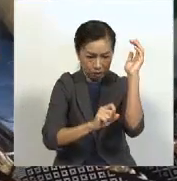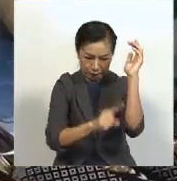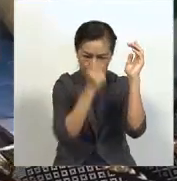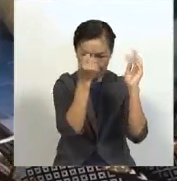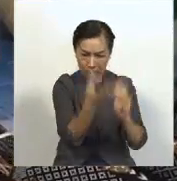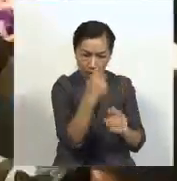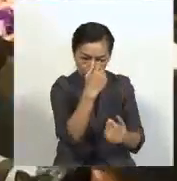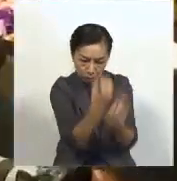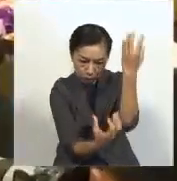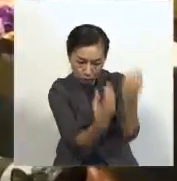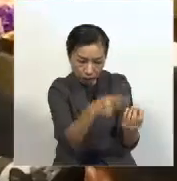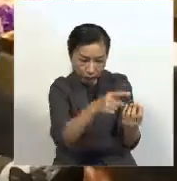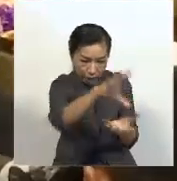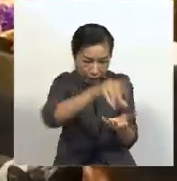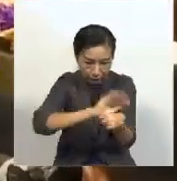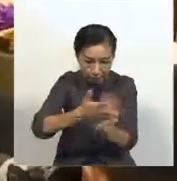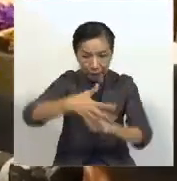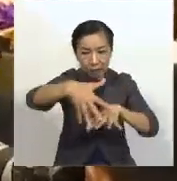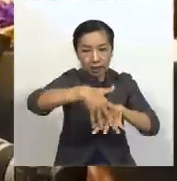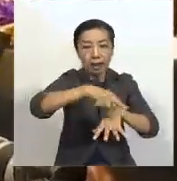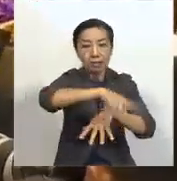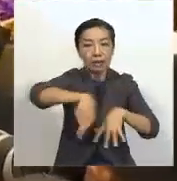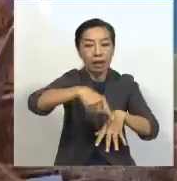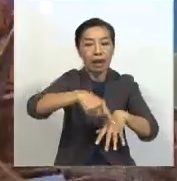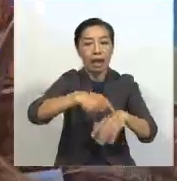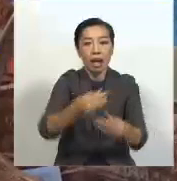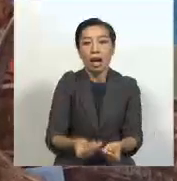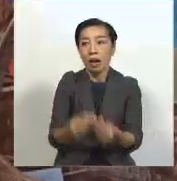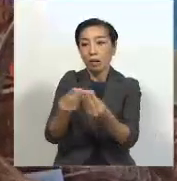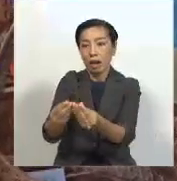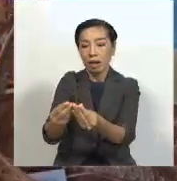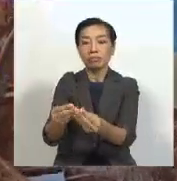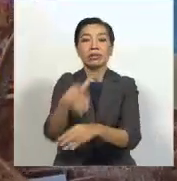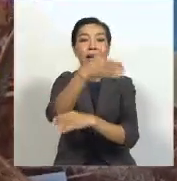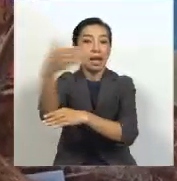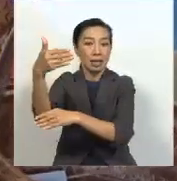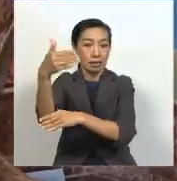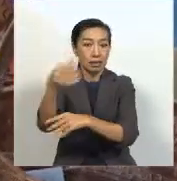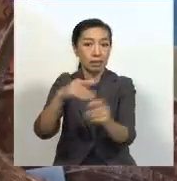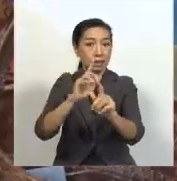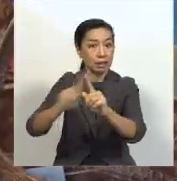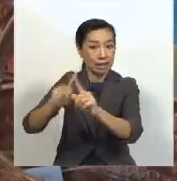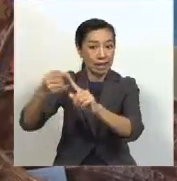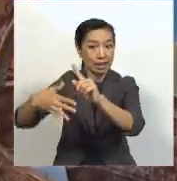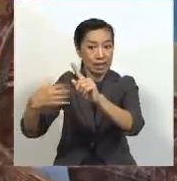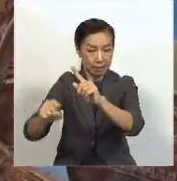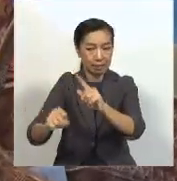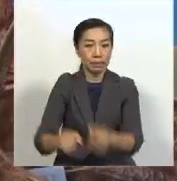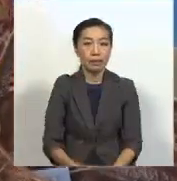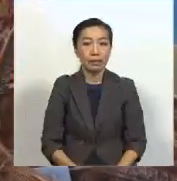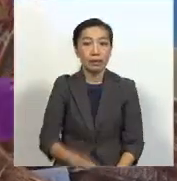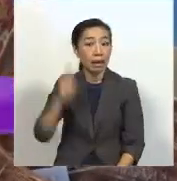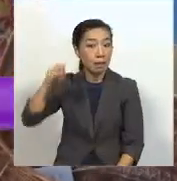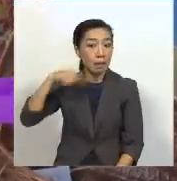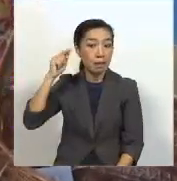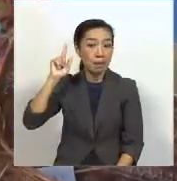ที่ระลึกแด่คู่สมรสผู้นำอาเซียนทั้ง10ประเทศสุเจนจิตทองเสพีและนภรัตน์ทองเสพีสองแม่ลูกช